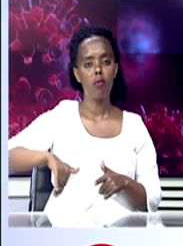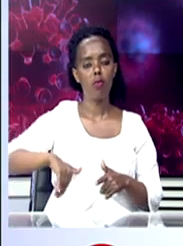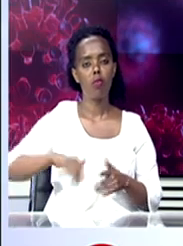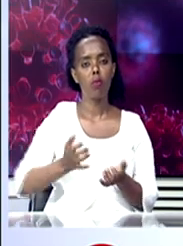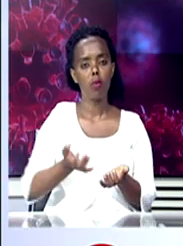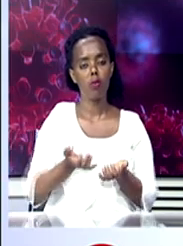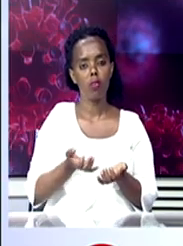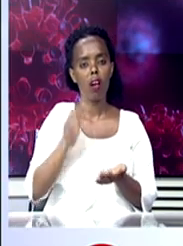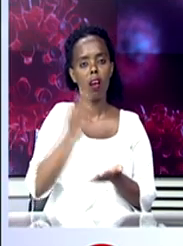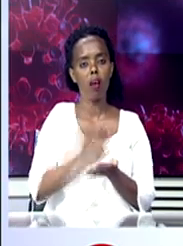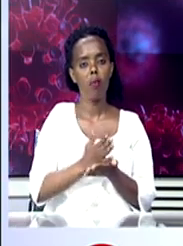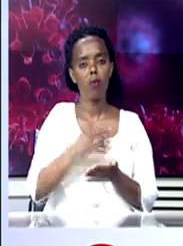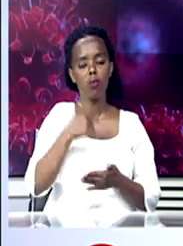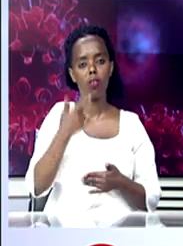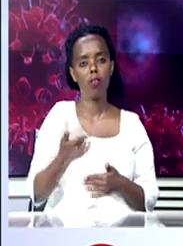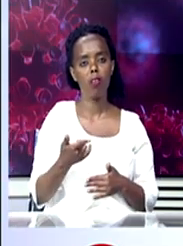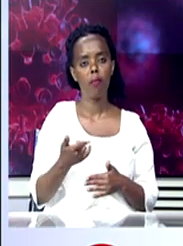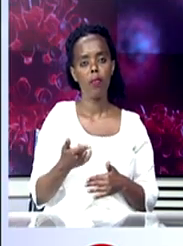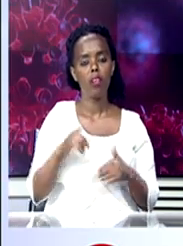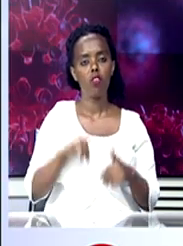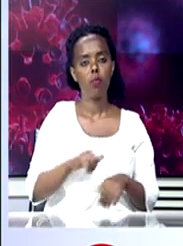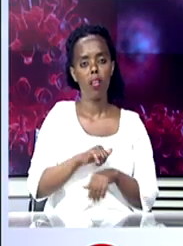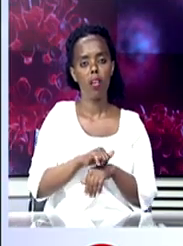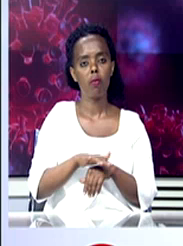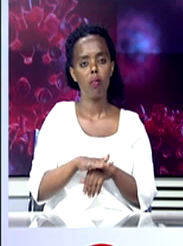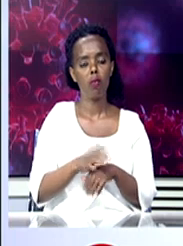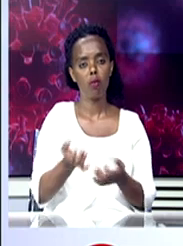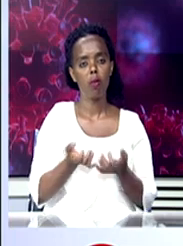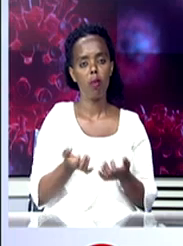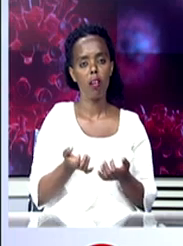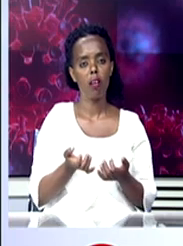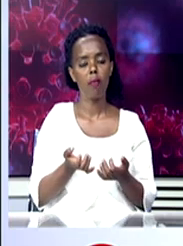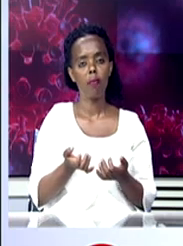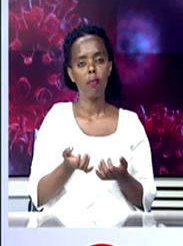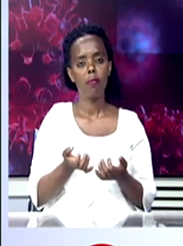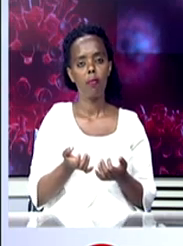abbanu yerofi wanjedu asman amsa dabar super bada bikos